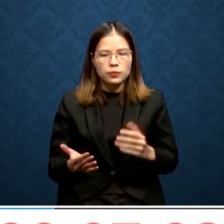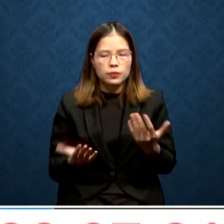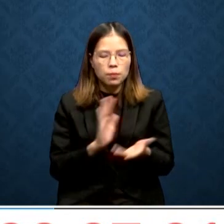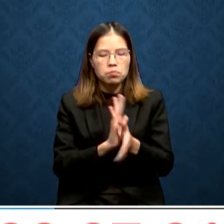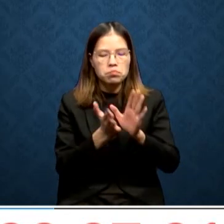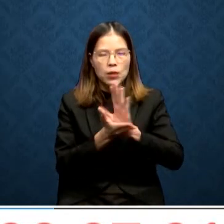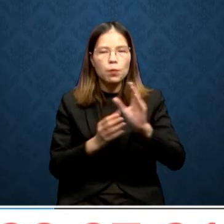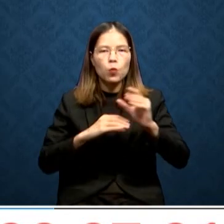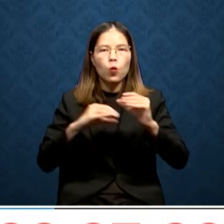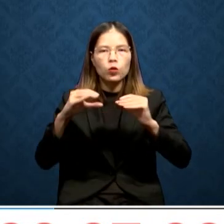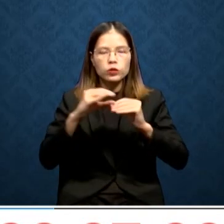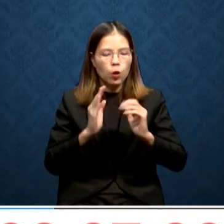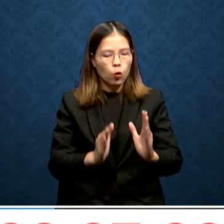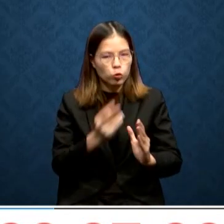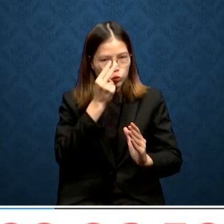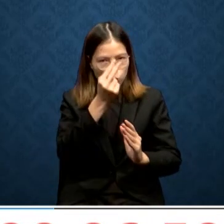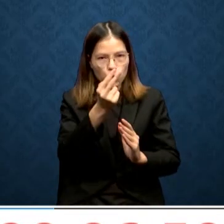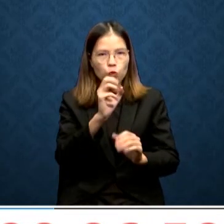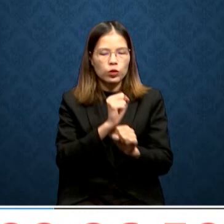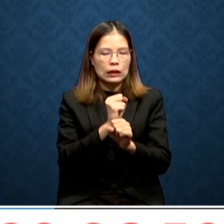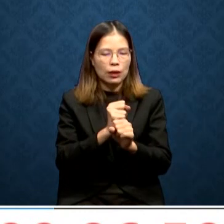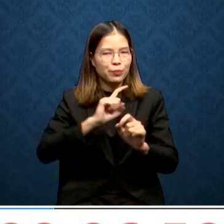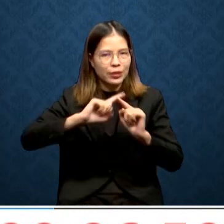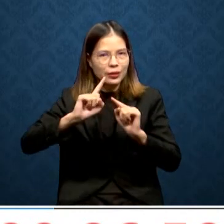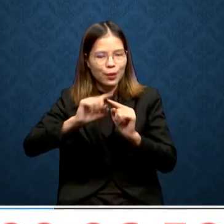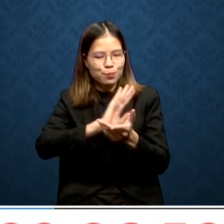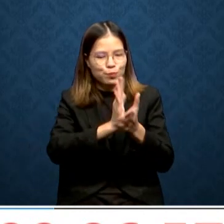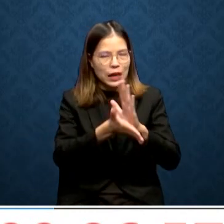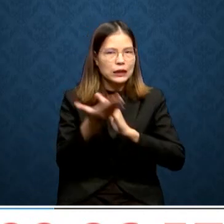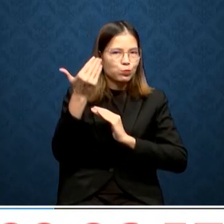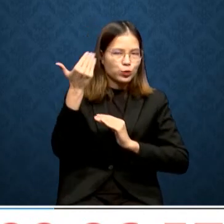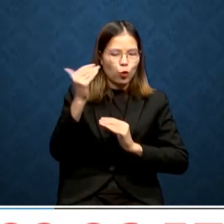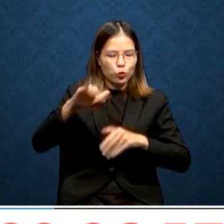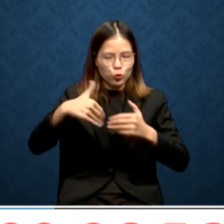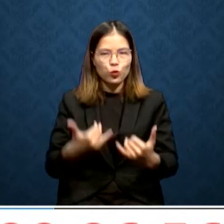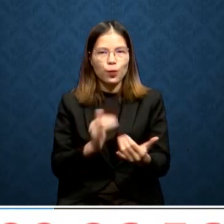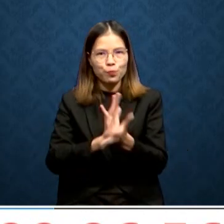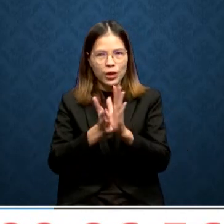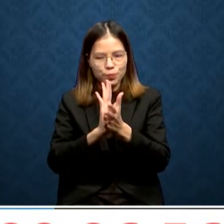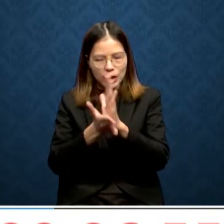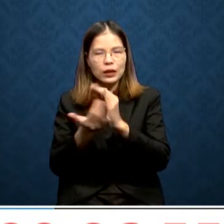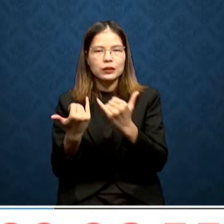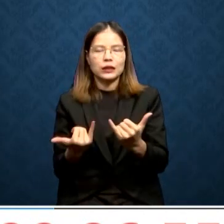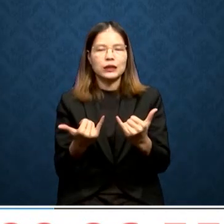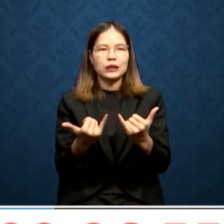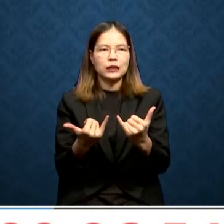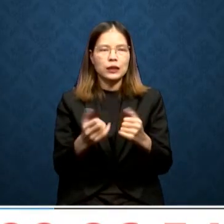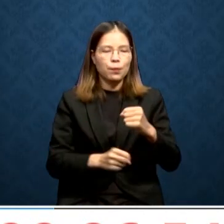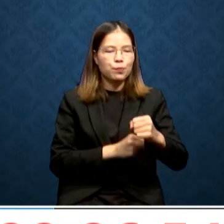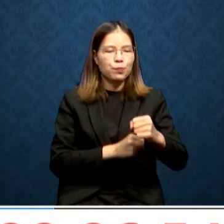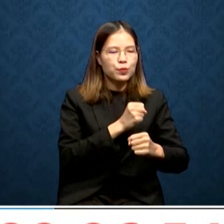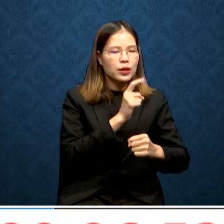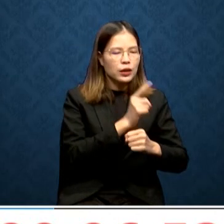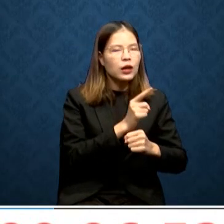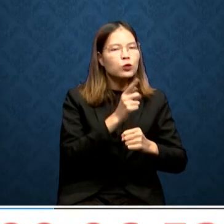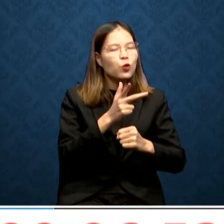ของสภาผู้ชมวิธีการดำเนินงานต่างๆที่เปลี่ยนไปจากเดิมซึ่งอาจจะทำให้เครือข่ายที่มีอยู่ตลอด6รุ่นที่ผ่